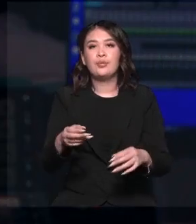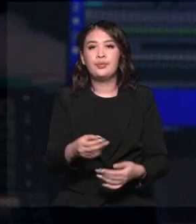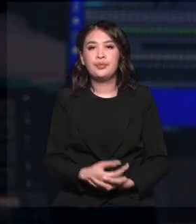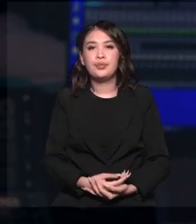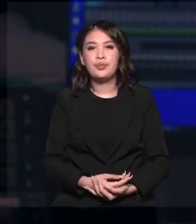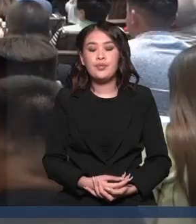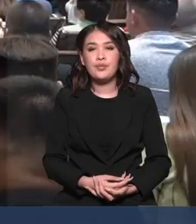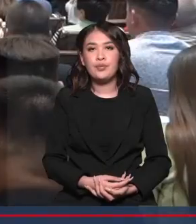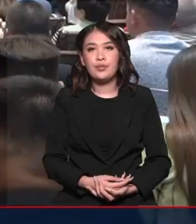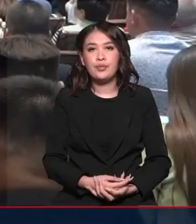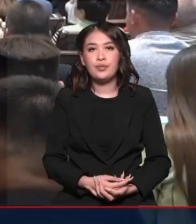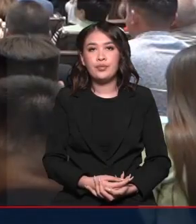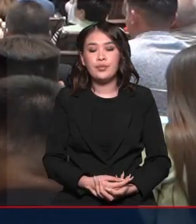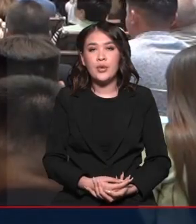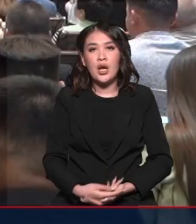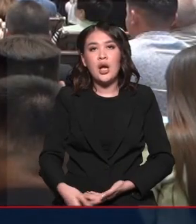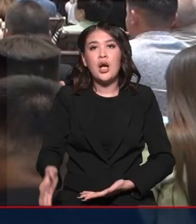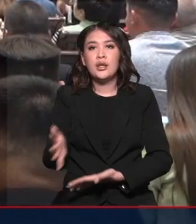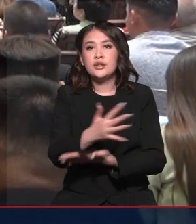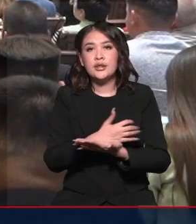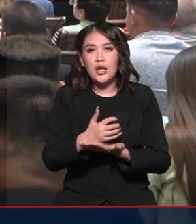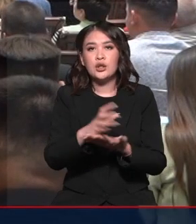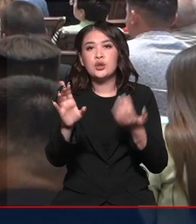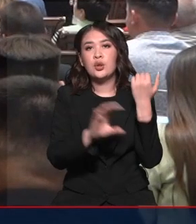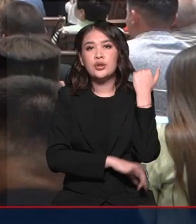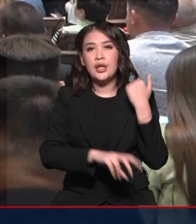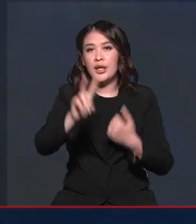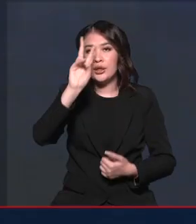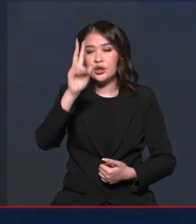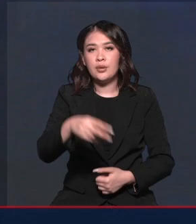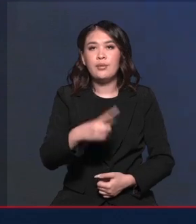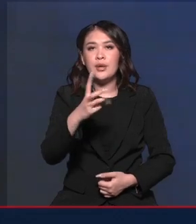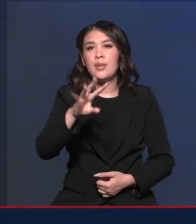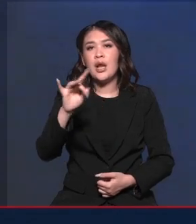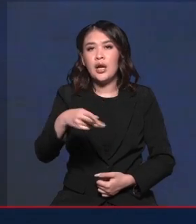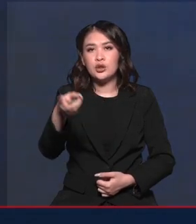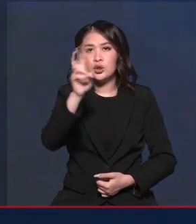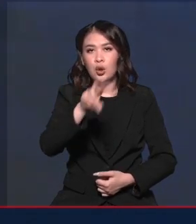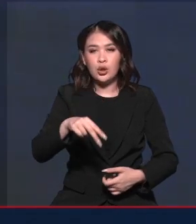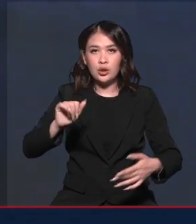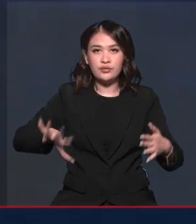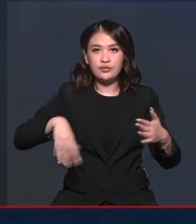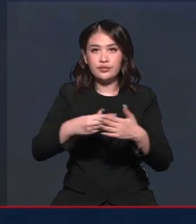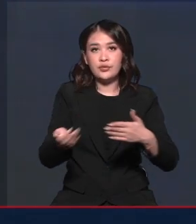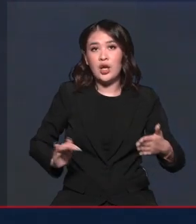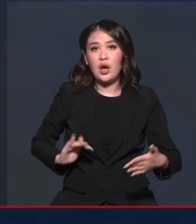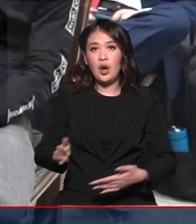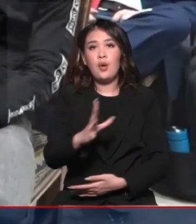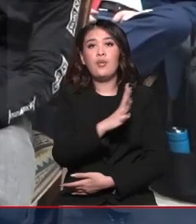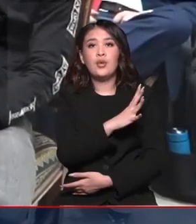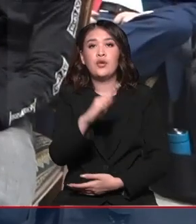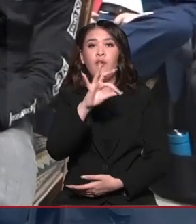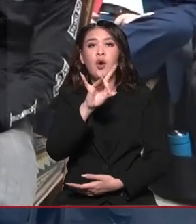тарқатады. Астықты аймаққа соңғы 2 жылда 1 миллиард доллардан астам инвестиция тартылған. Аталған форум бұл